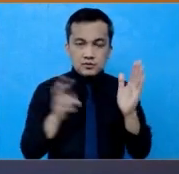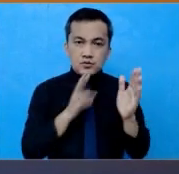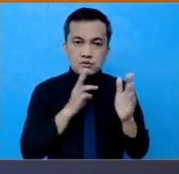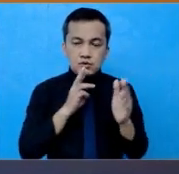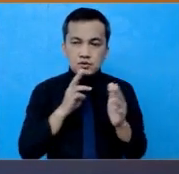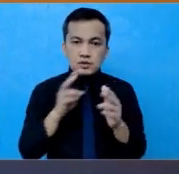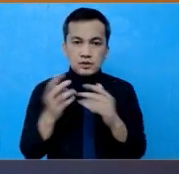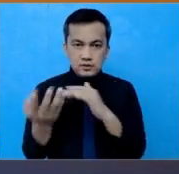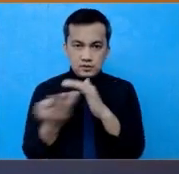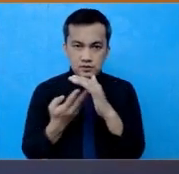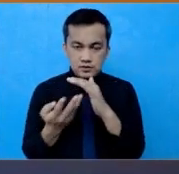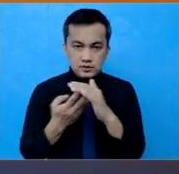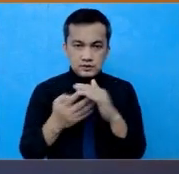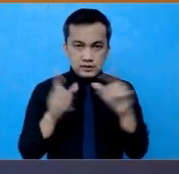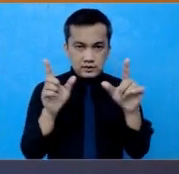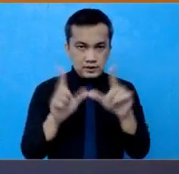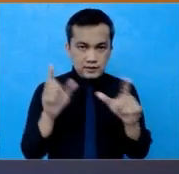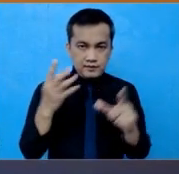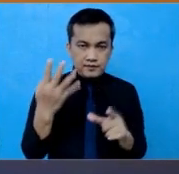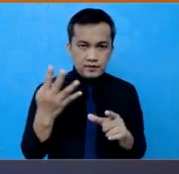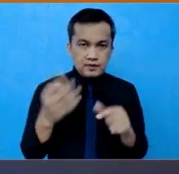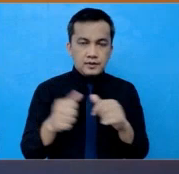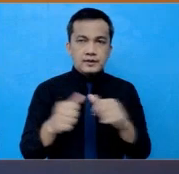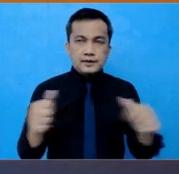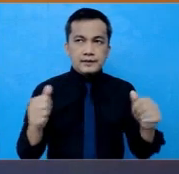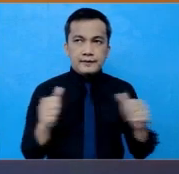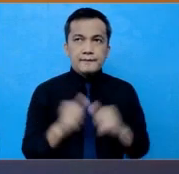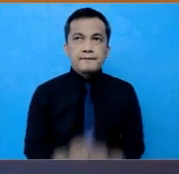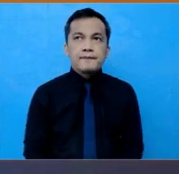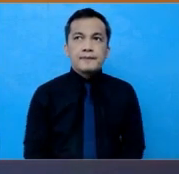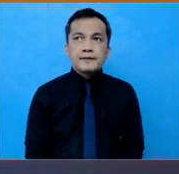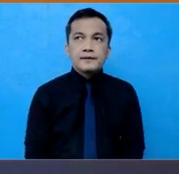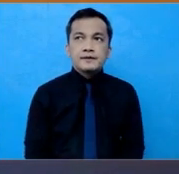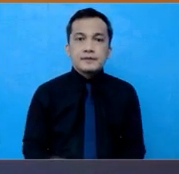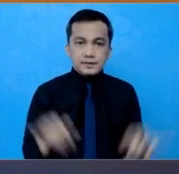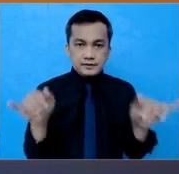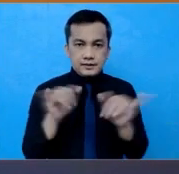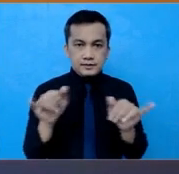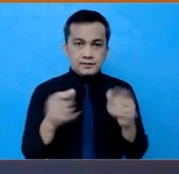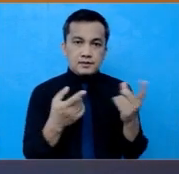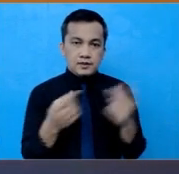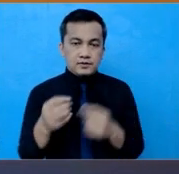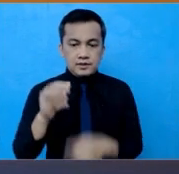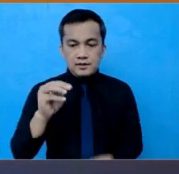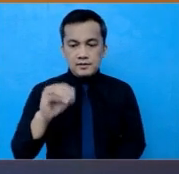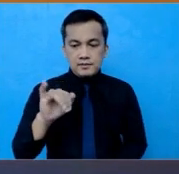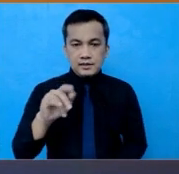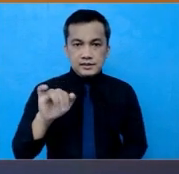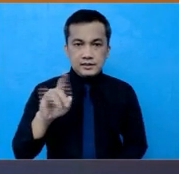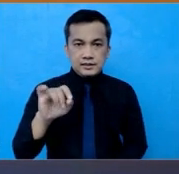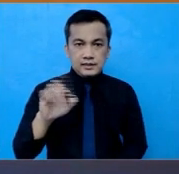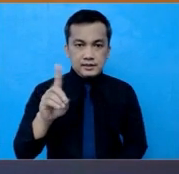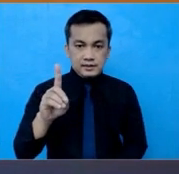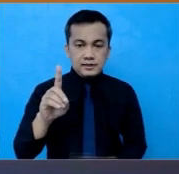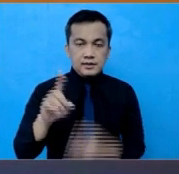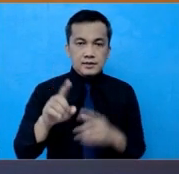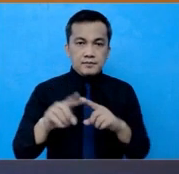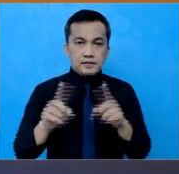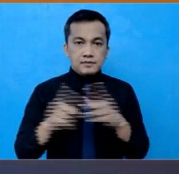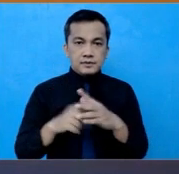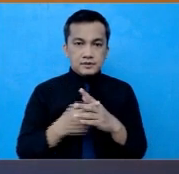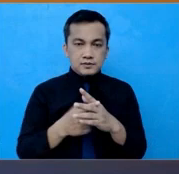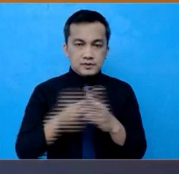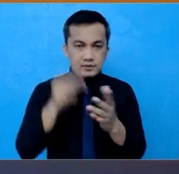nasa alert level 4 areas. Ganito rin ang gagawin ng Maynila. Pero magsisimula na itong mamahagi ng Notice of